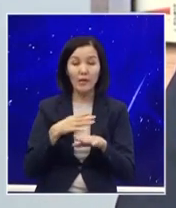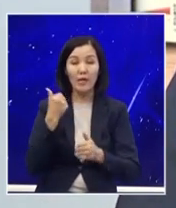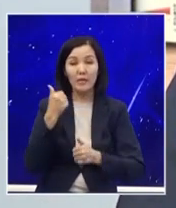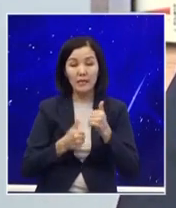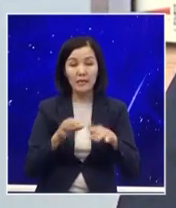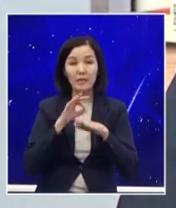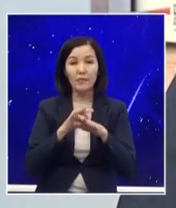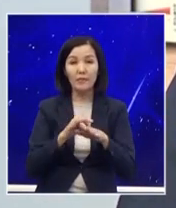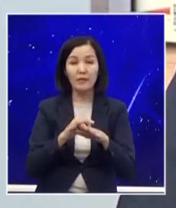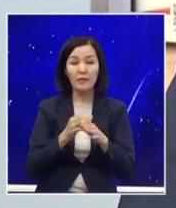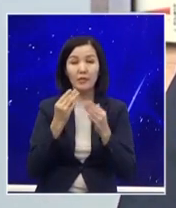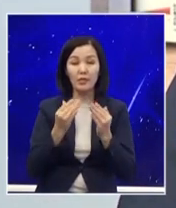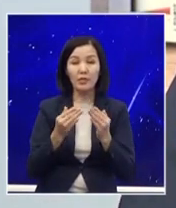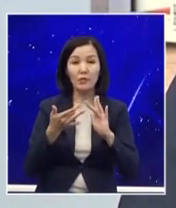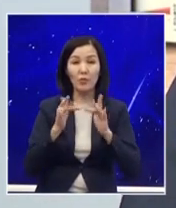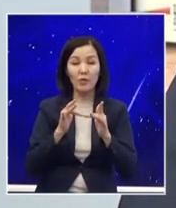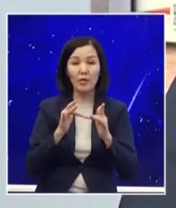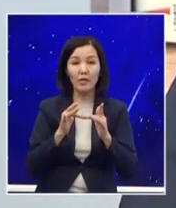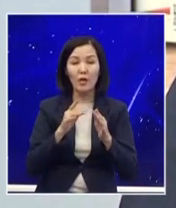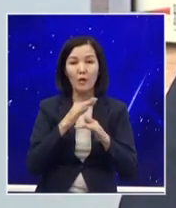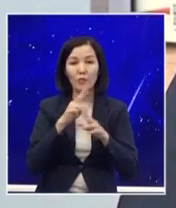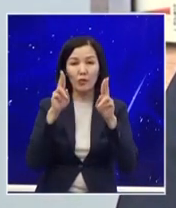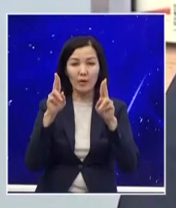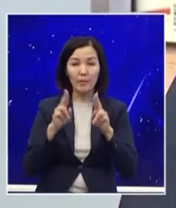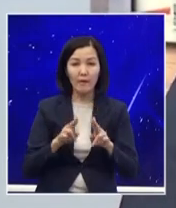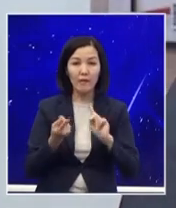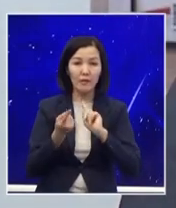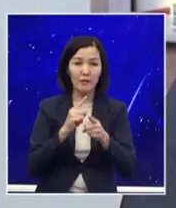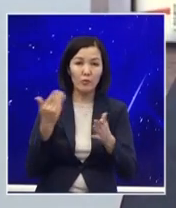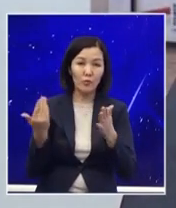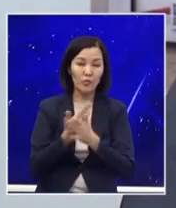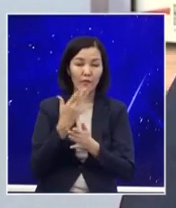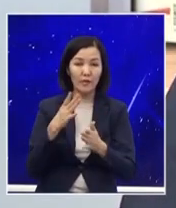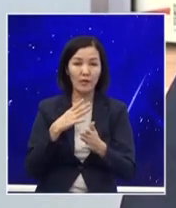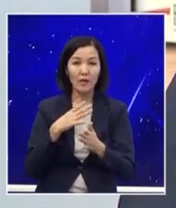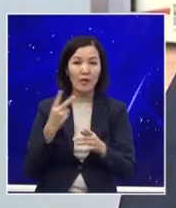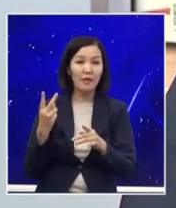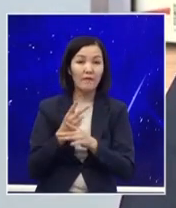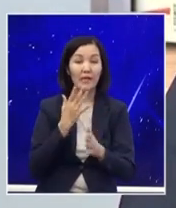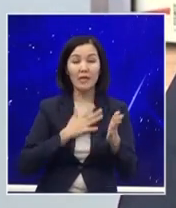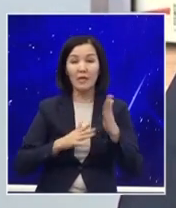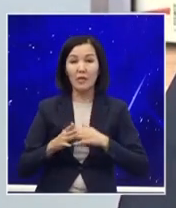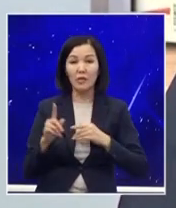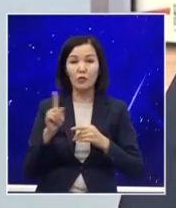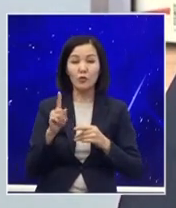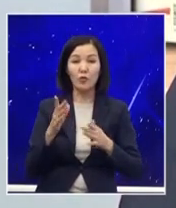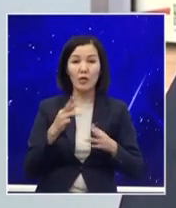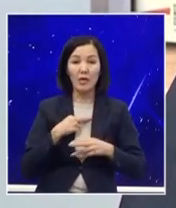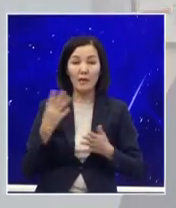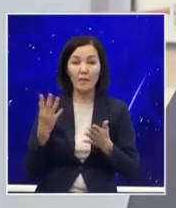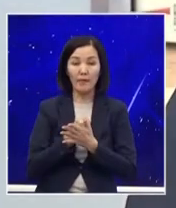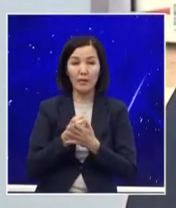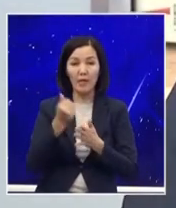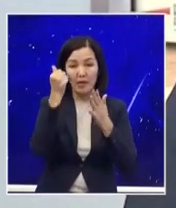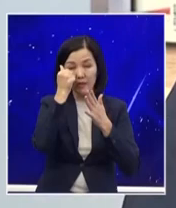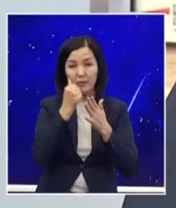состязания проводятся в нетрадиционном формате, где многие правила были для всех нас в новинку. Поэтому я вдвойне рад, что смог все-таки добиться желаемого.